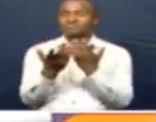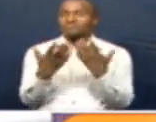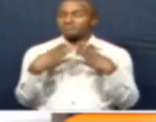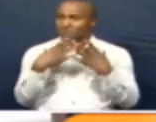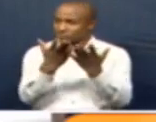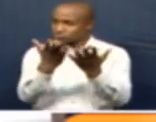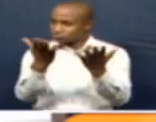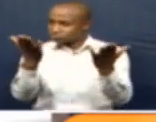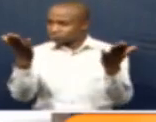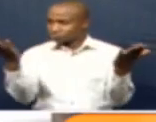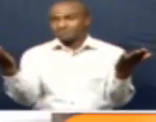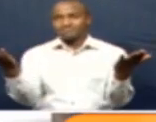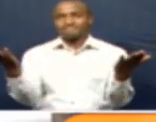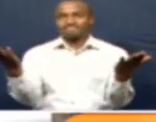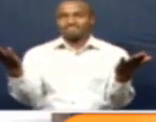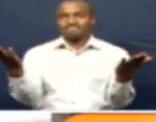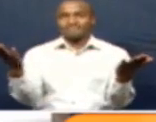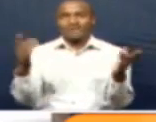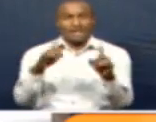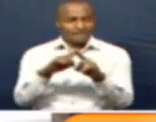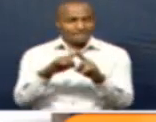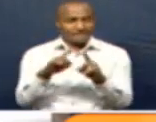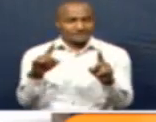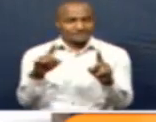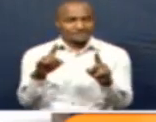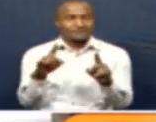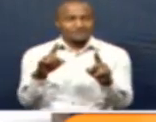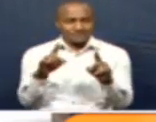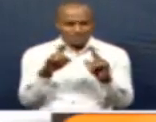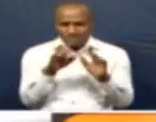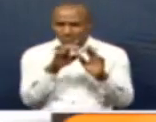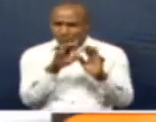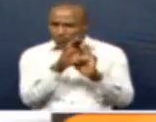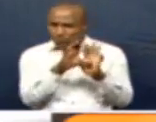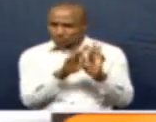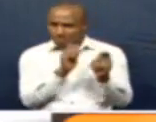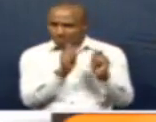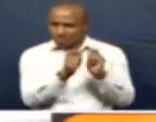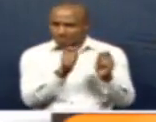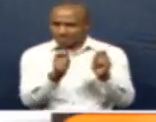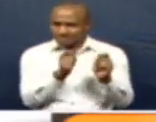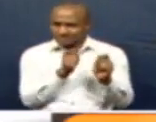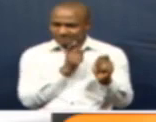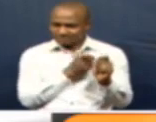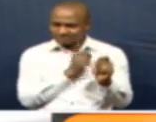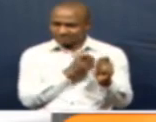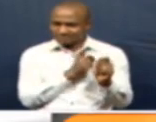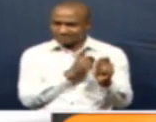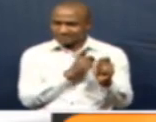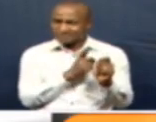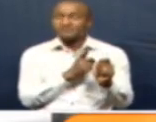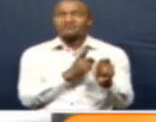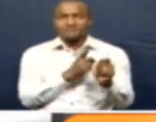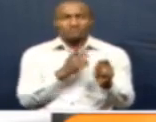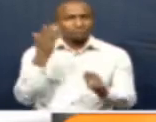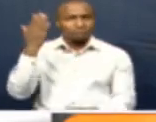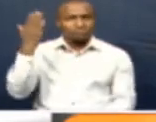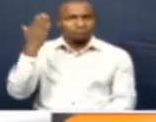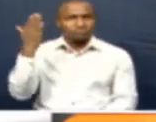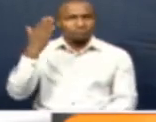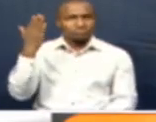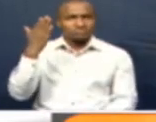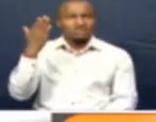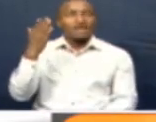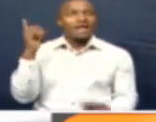na wanasiasa wa maeneo hayo. Lakini wingu la mipango ya kutaka kubadilisha katiba kabla ya uchaguzi ujao ilikunda nafasi ya waziri mkuu